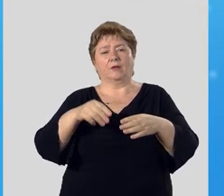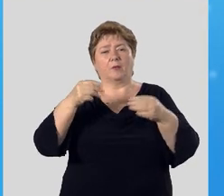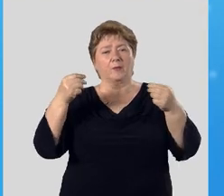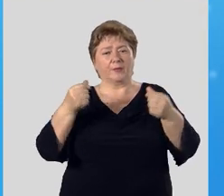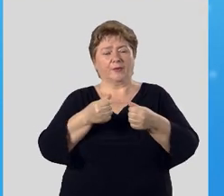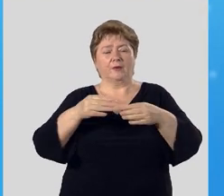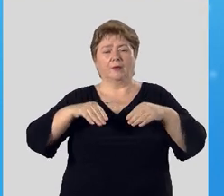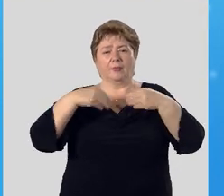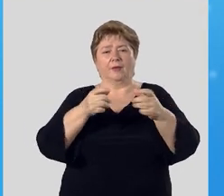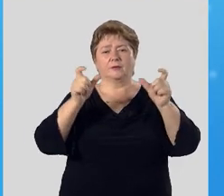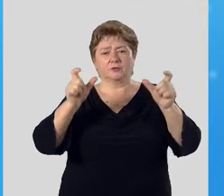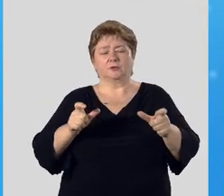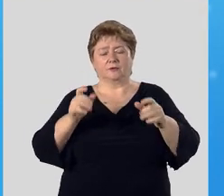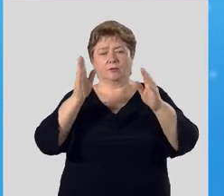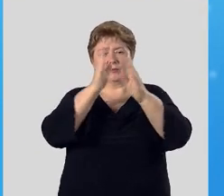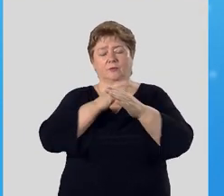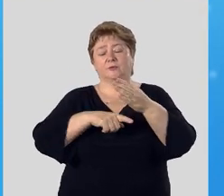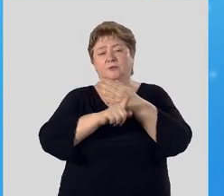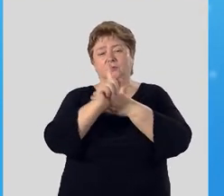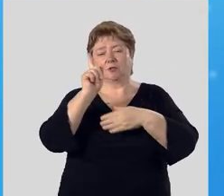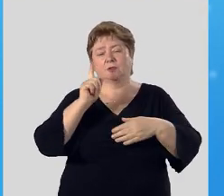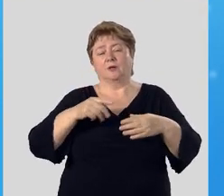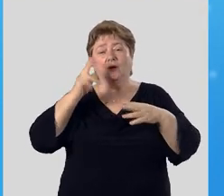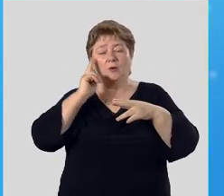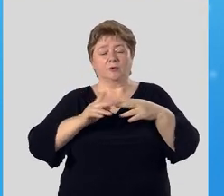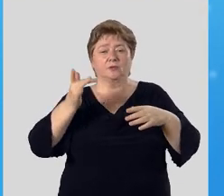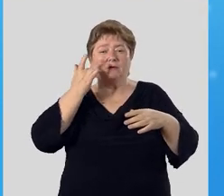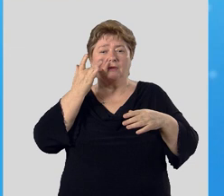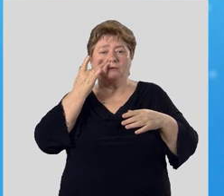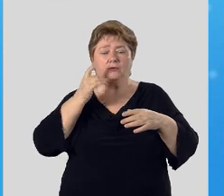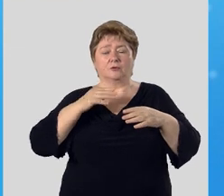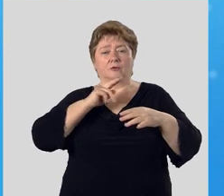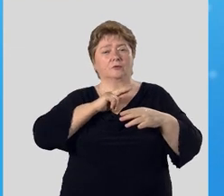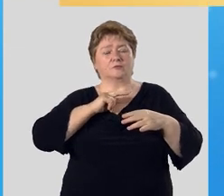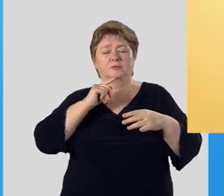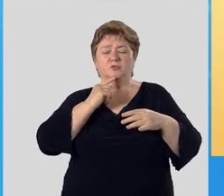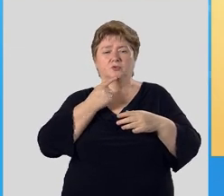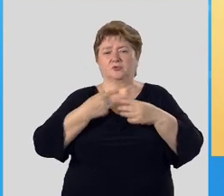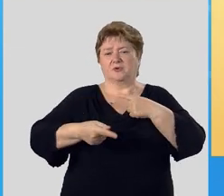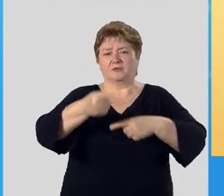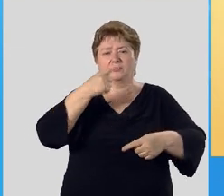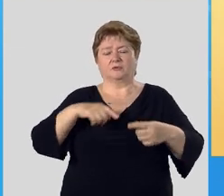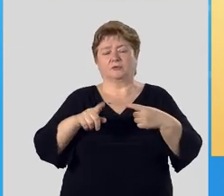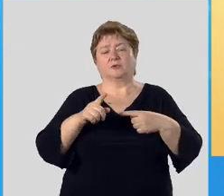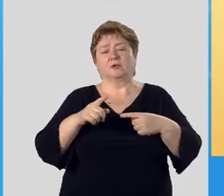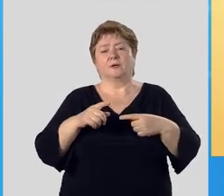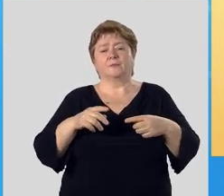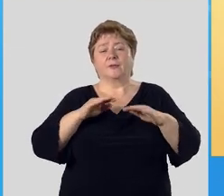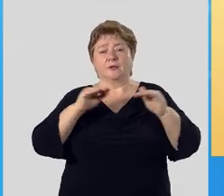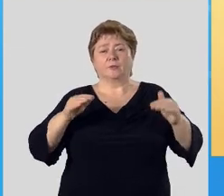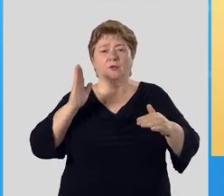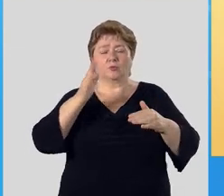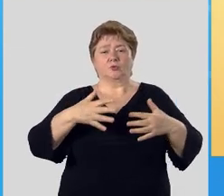данные человеку природы изначально потеряв которой трудно вернуть обратно ребята